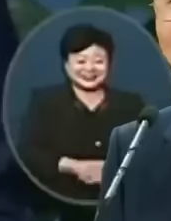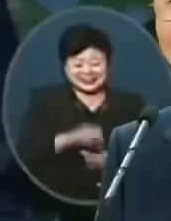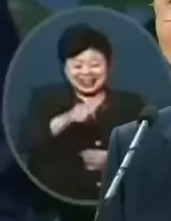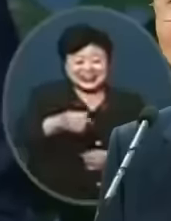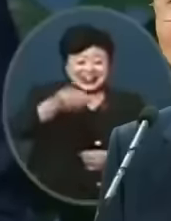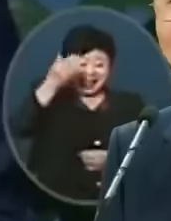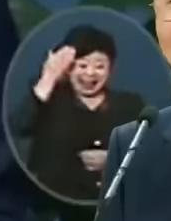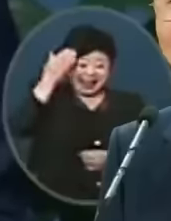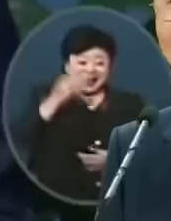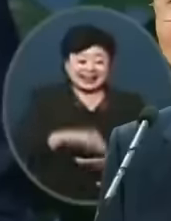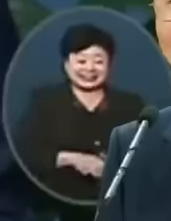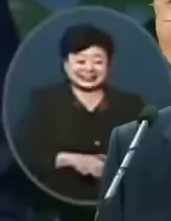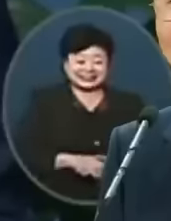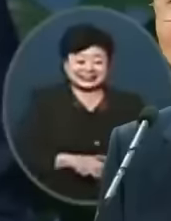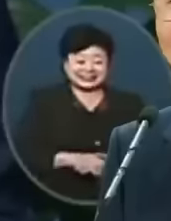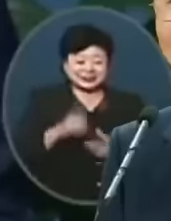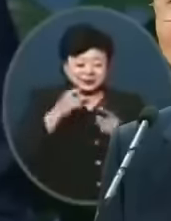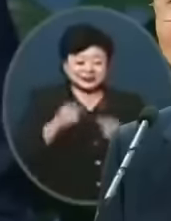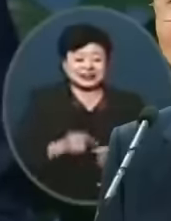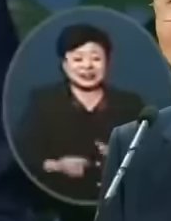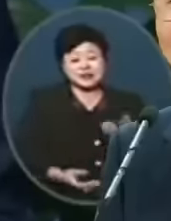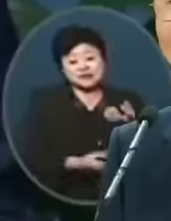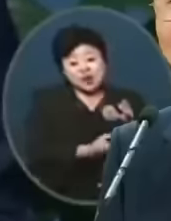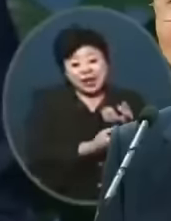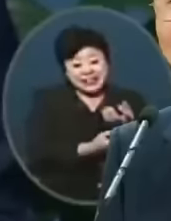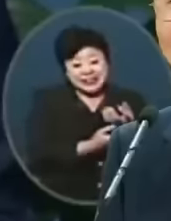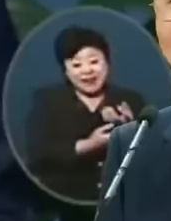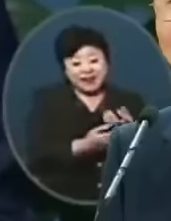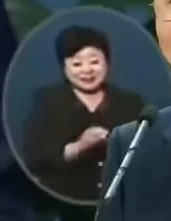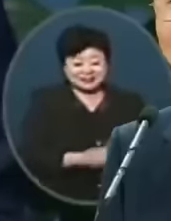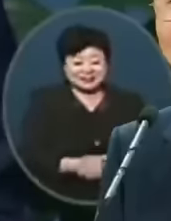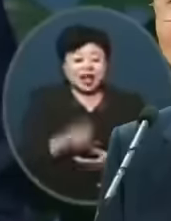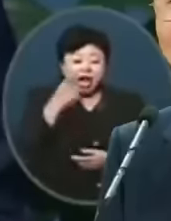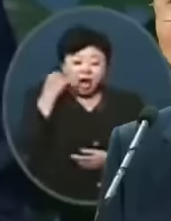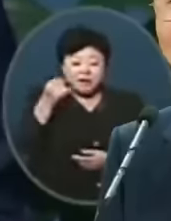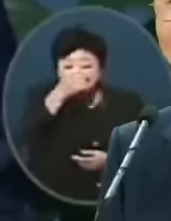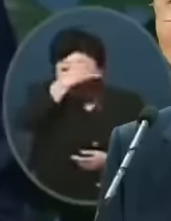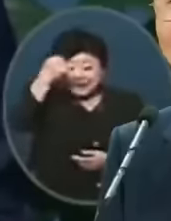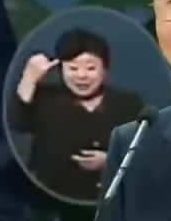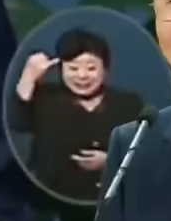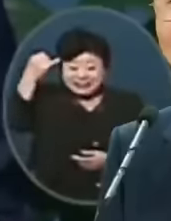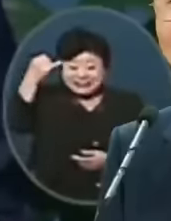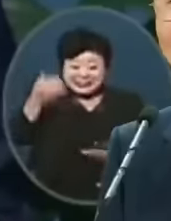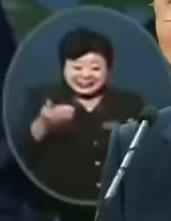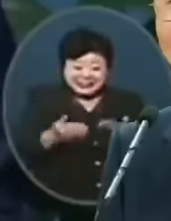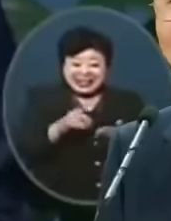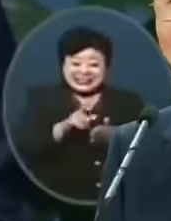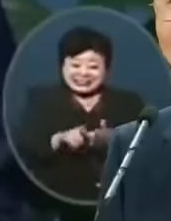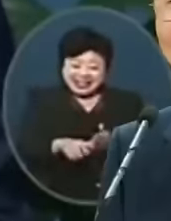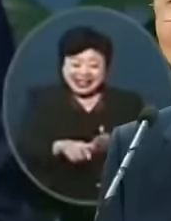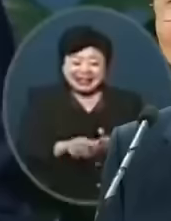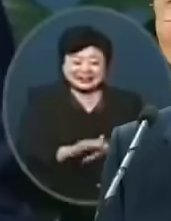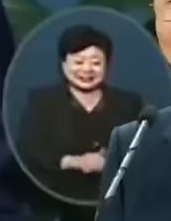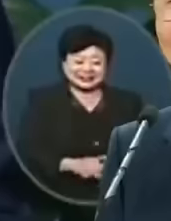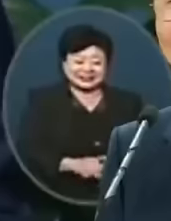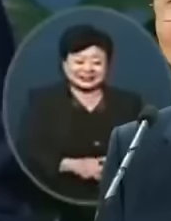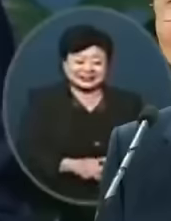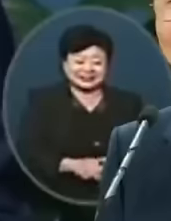옛날에 내가 부엌에서 어머니 할머니 일하실 때